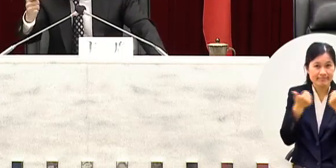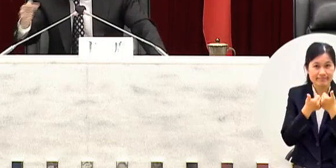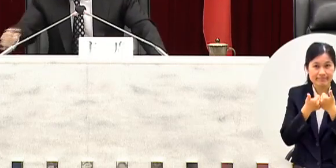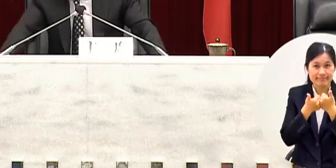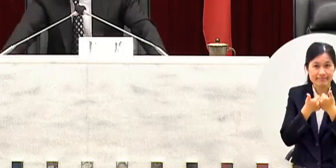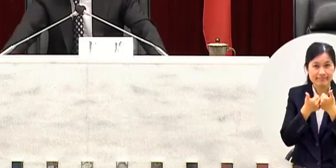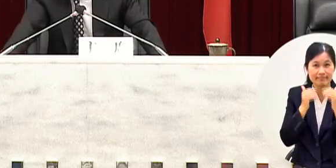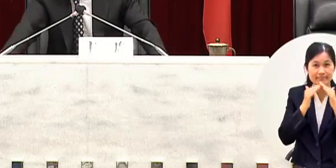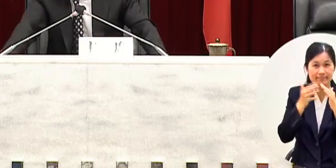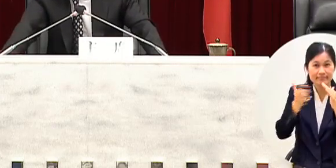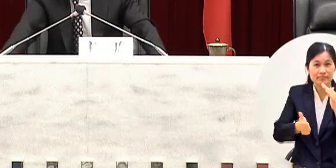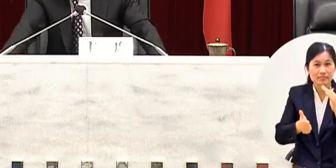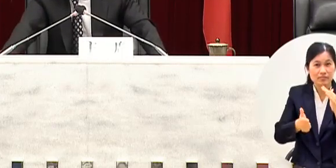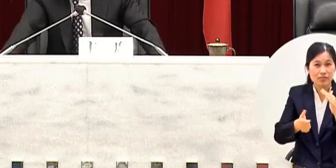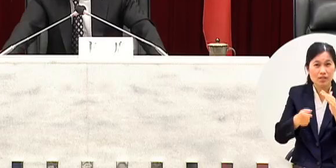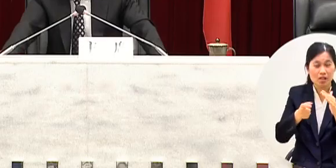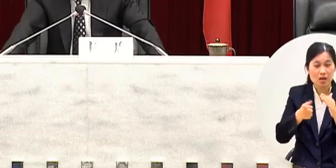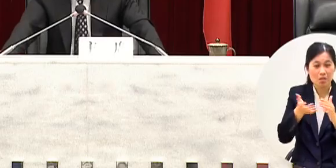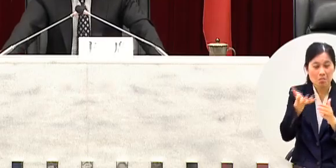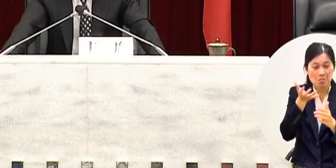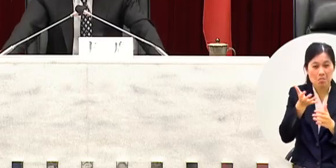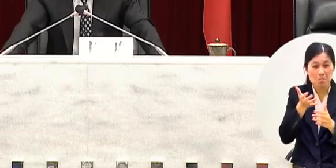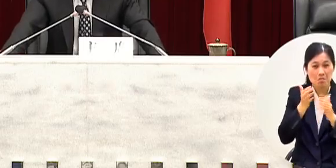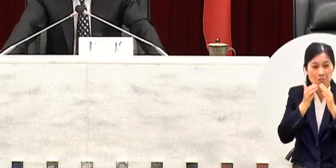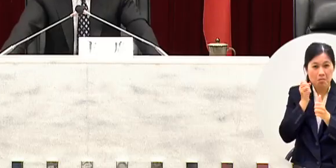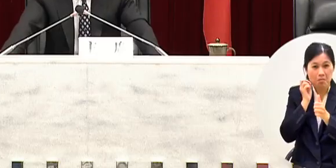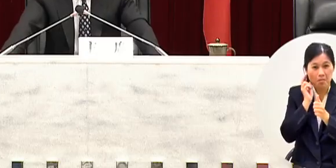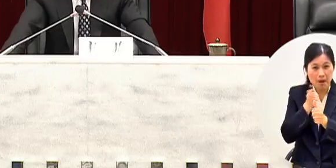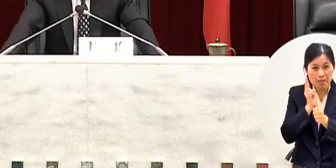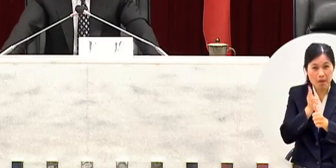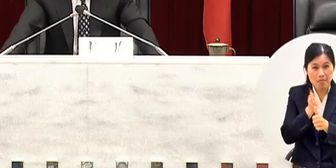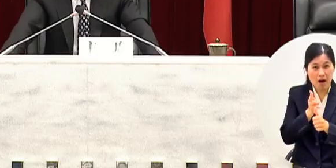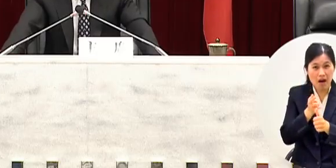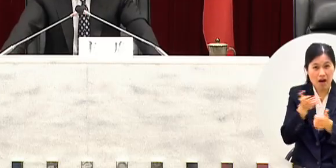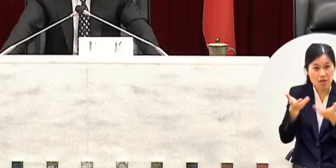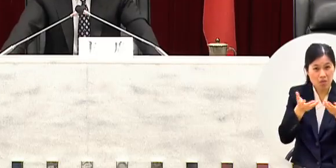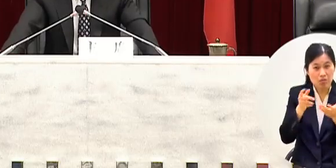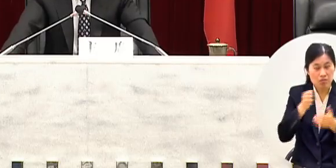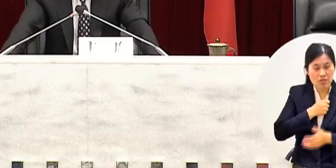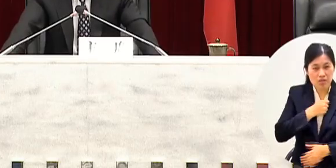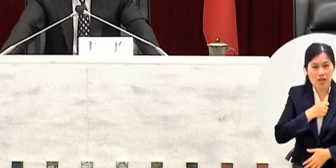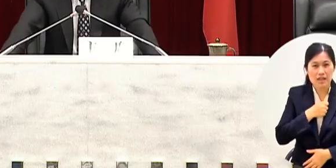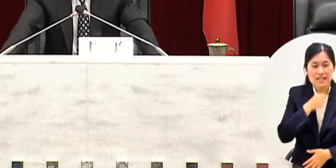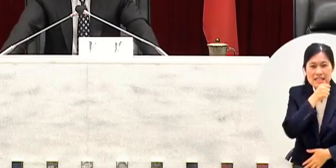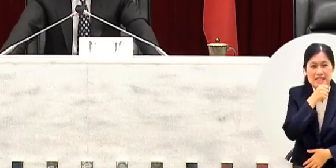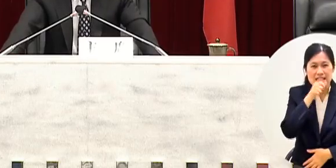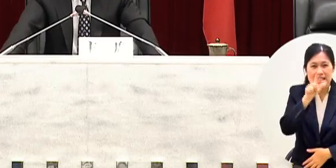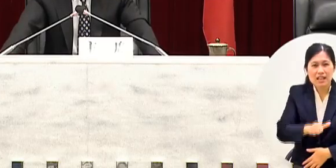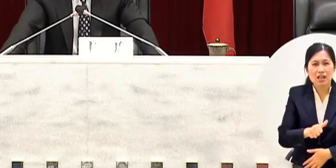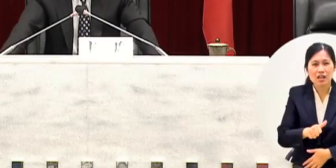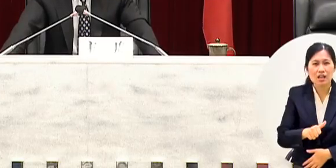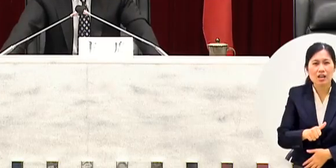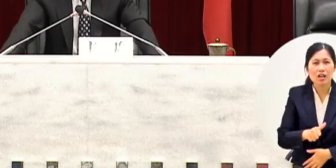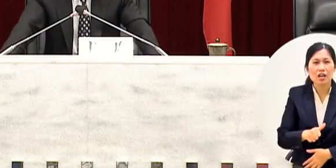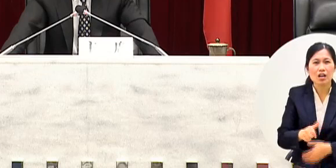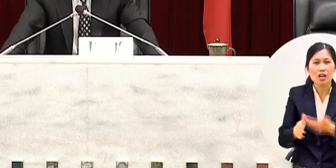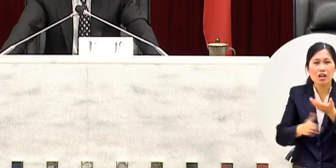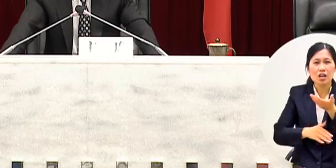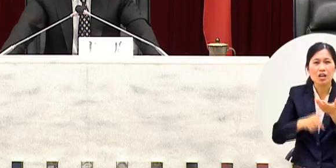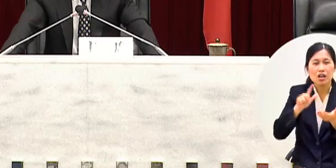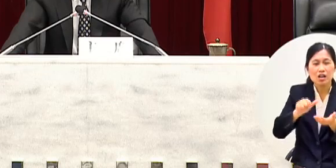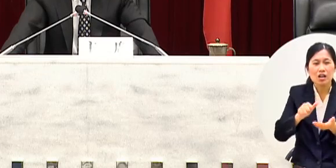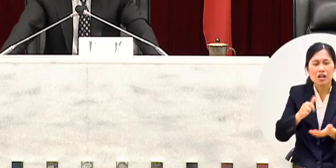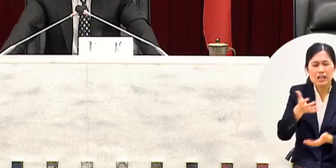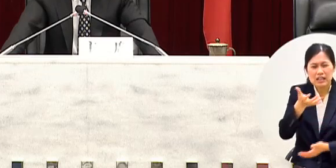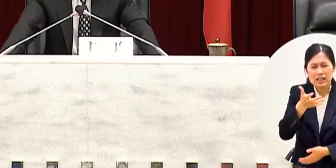策，他们所提出来的一定要完成的，啊，那个经费也尽量偏足一点的